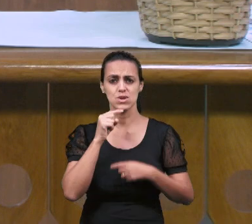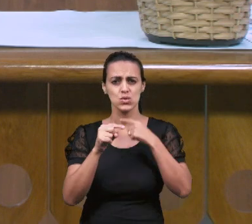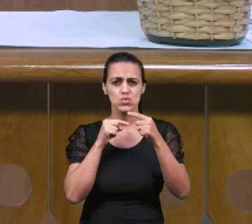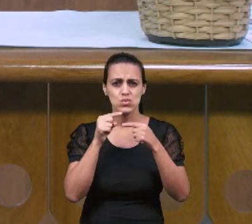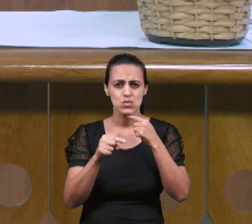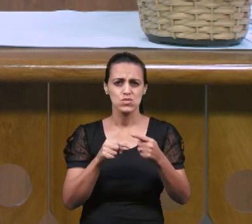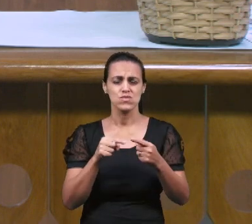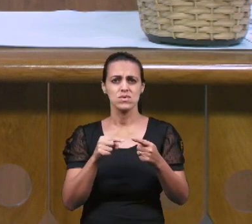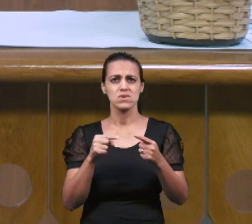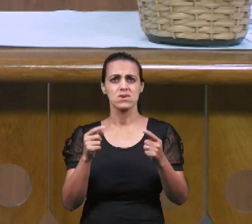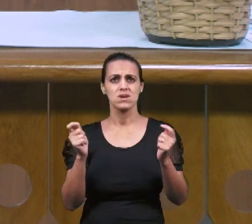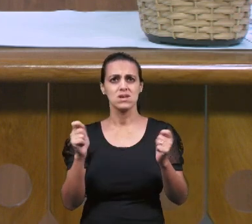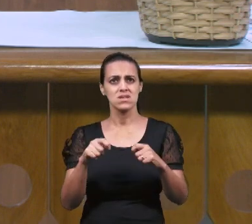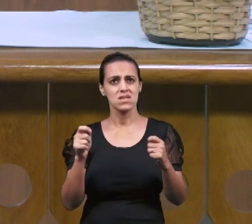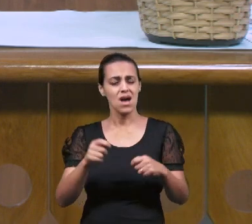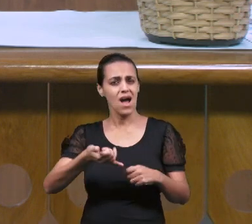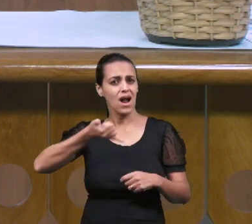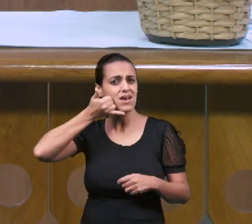peut être accédé